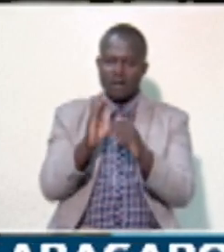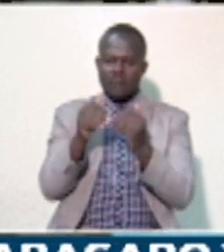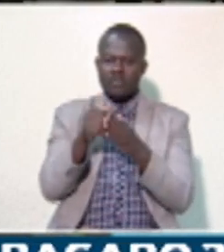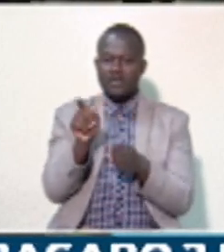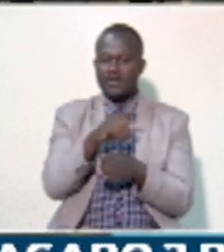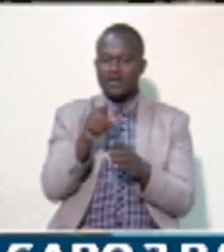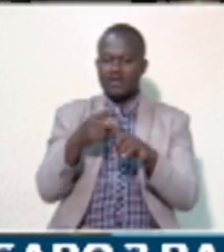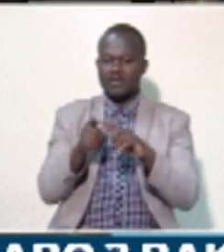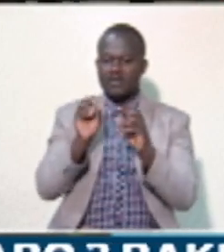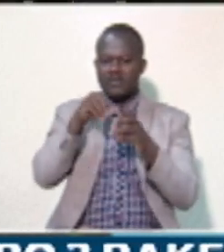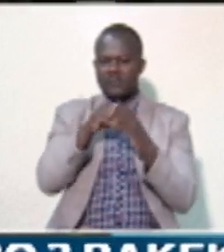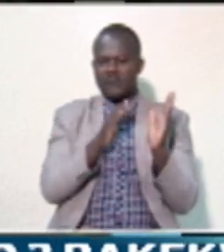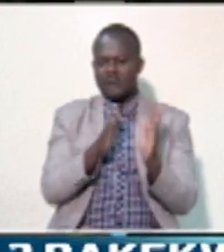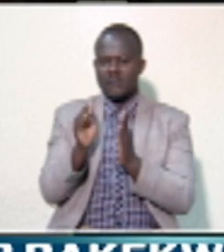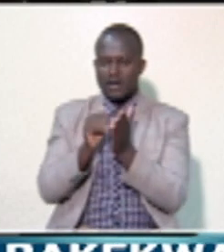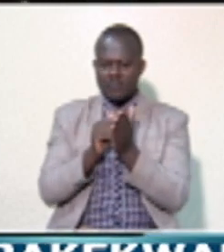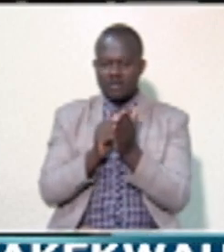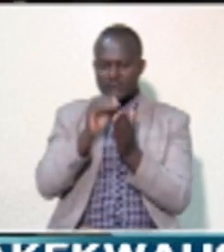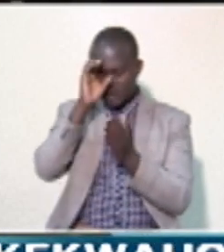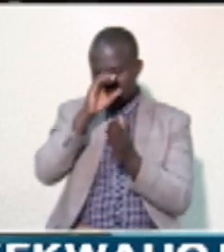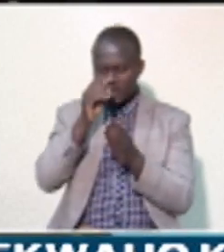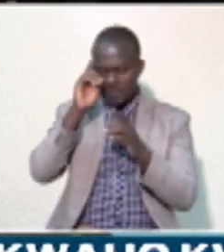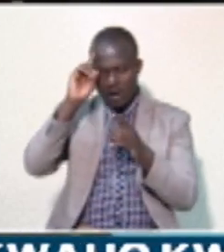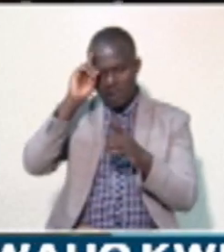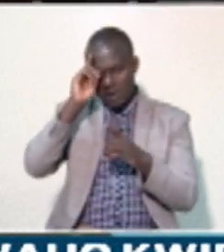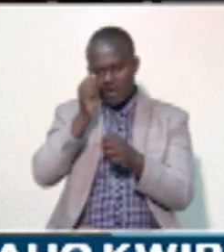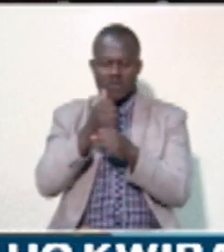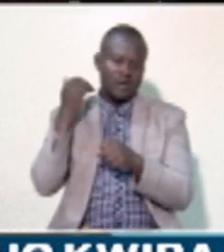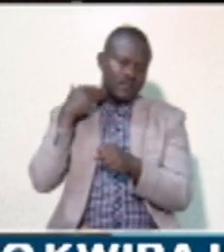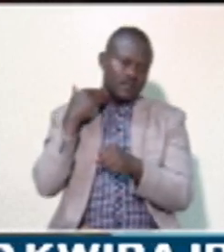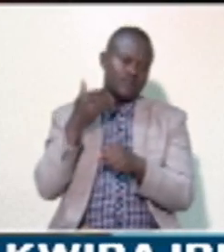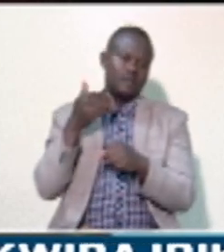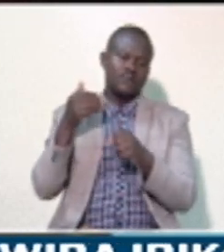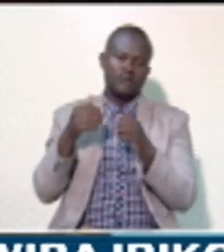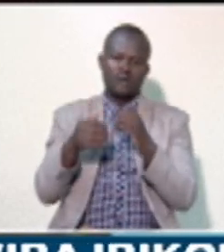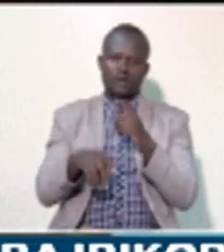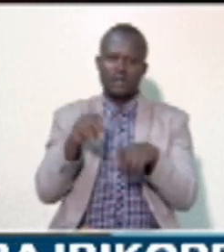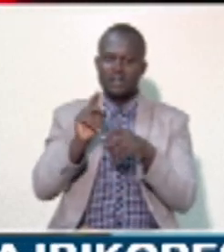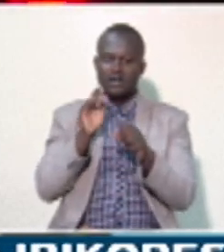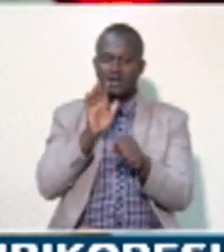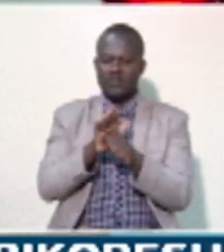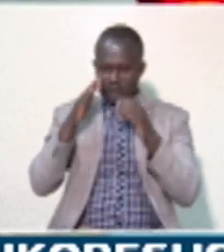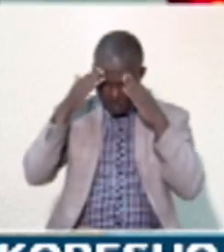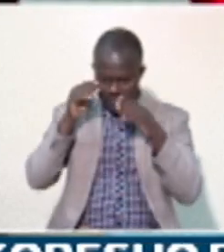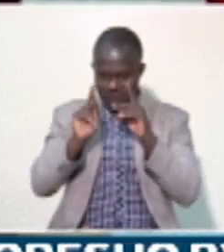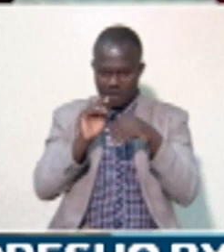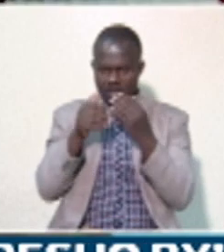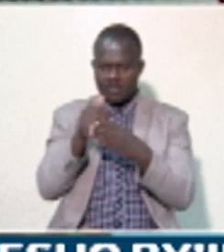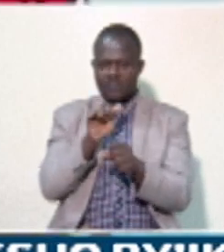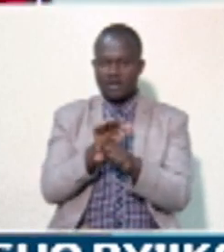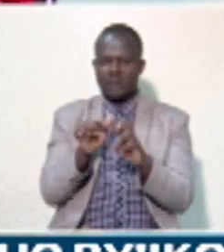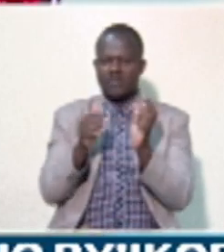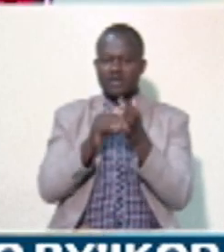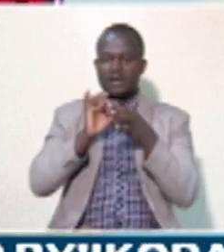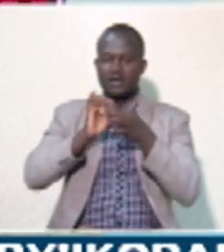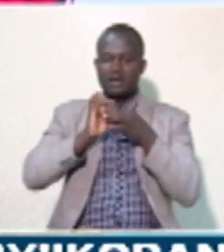bitandukanye birimo gutegura ndetse no gucura umugambi wo gukora jenoside, kurimbura nk'icyaha kibasiye inyokomuntu ndetse